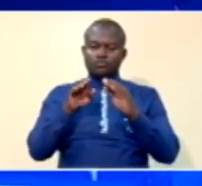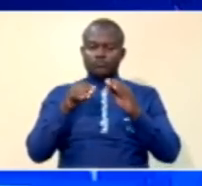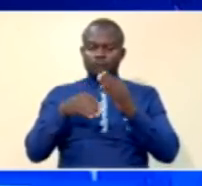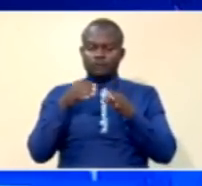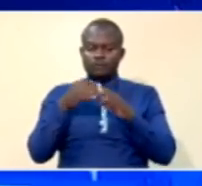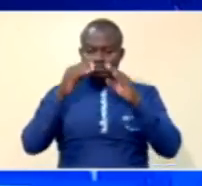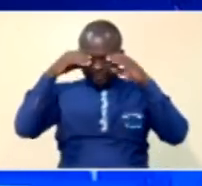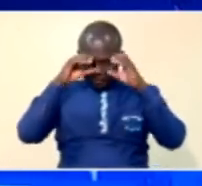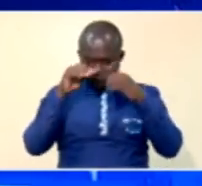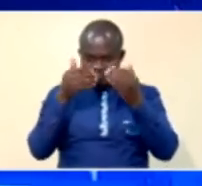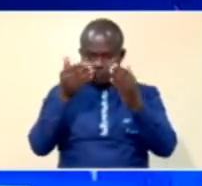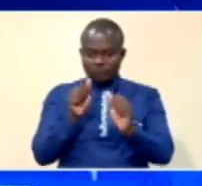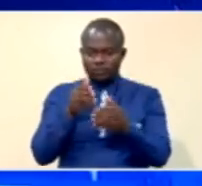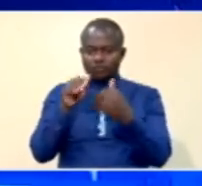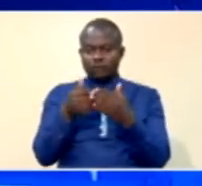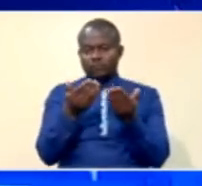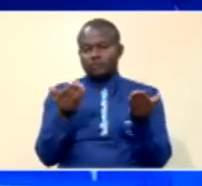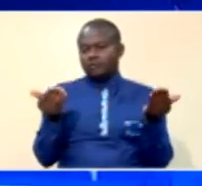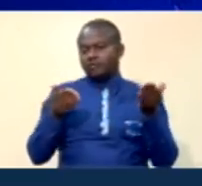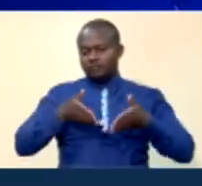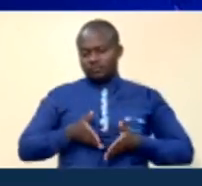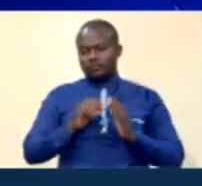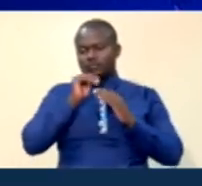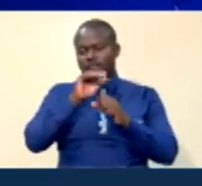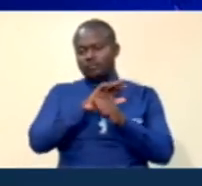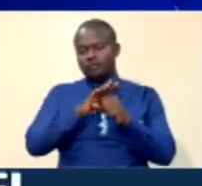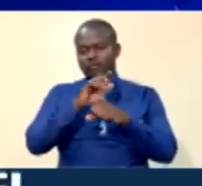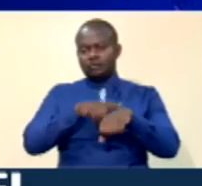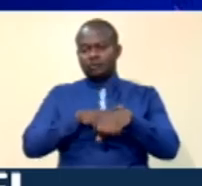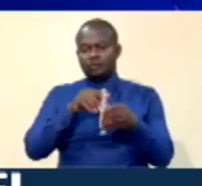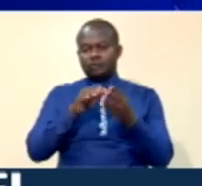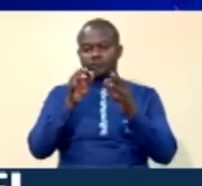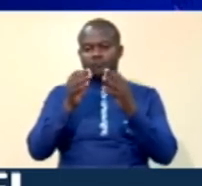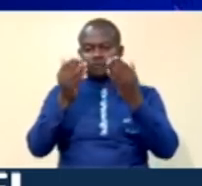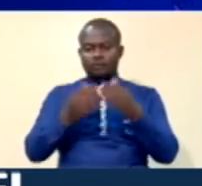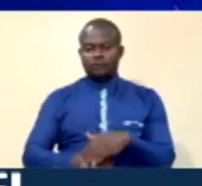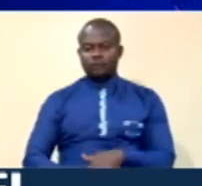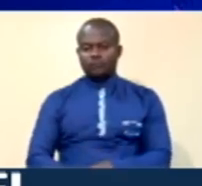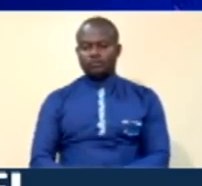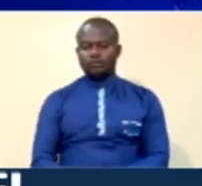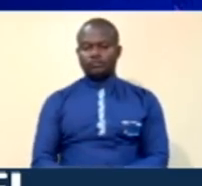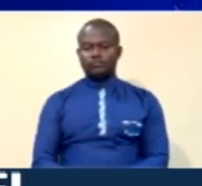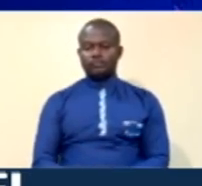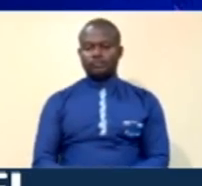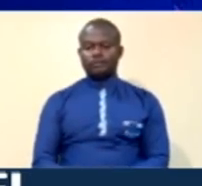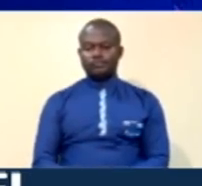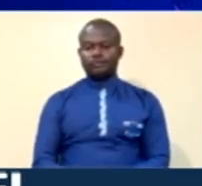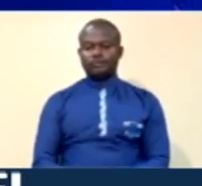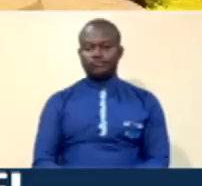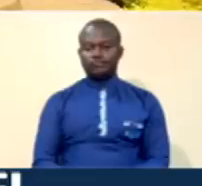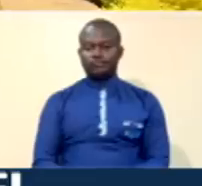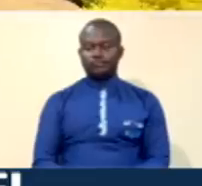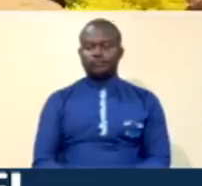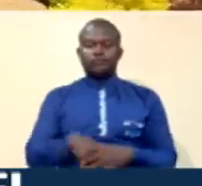laboratwari ahakurikiranirwa abana bavutse batujuje igihe. Jean Pierre Ndajimana araduha ibindi kuri inkuru.